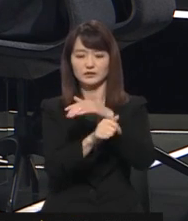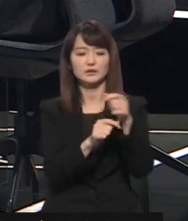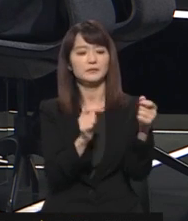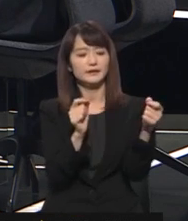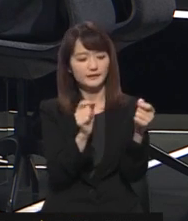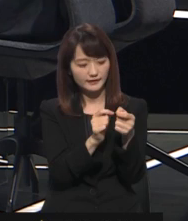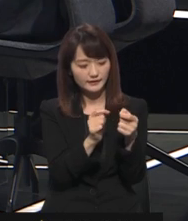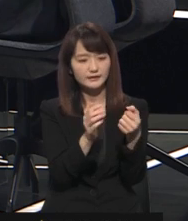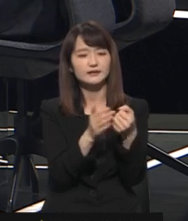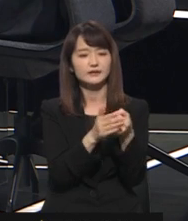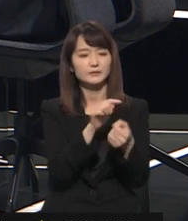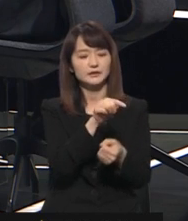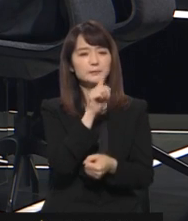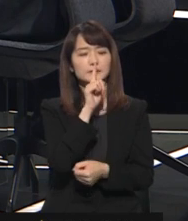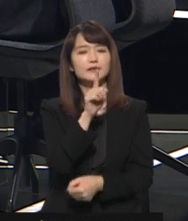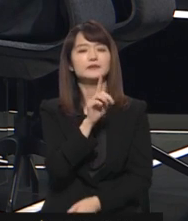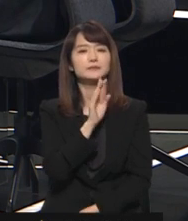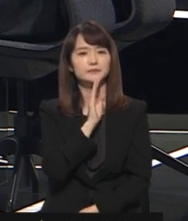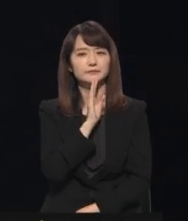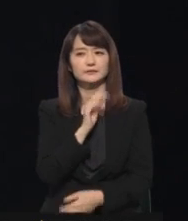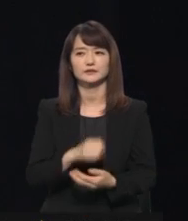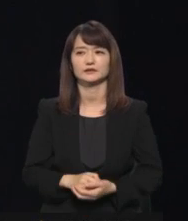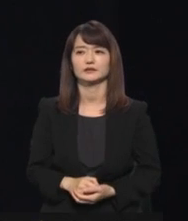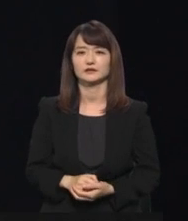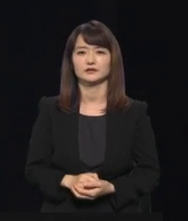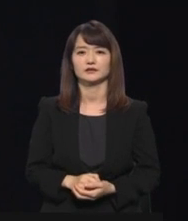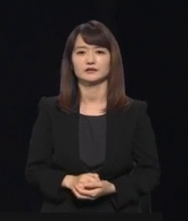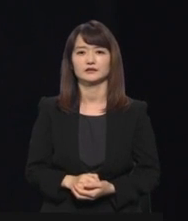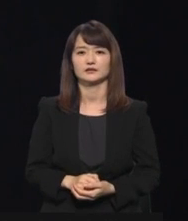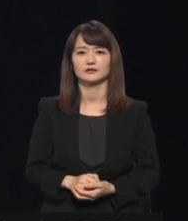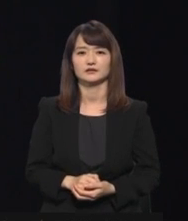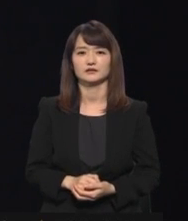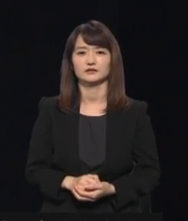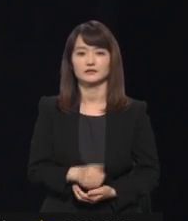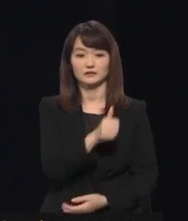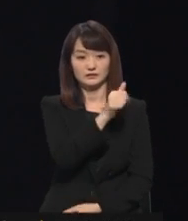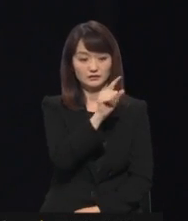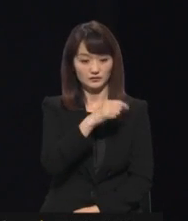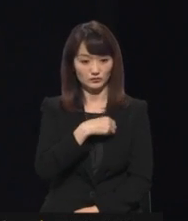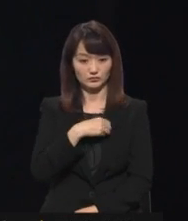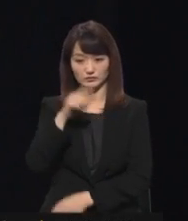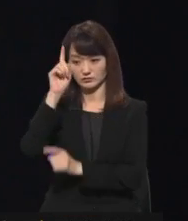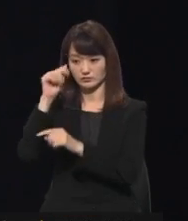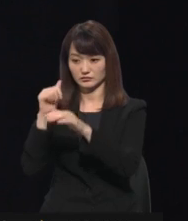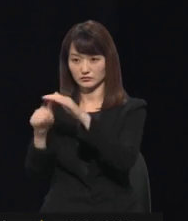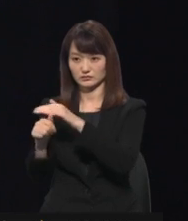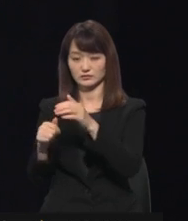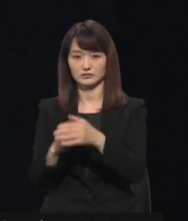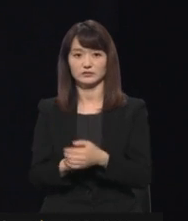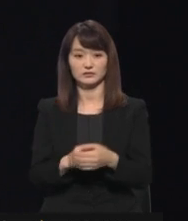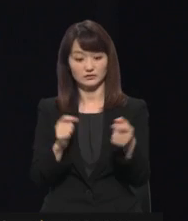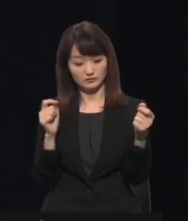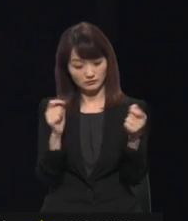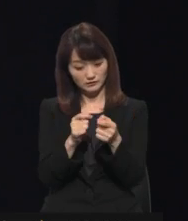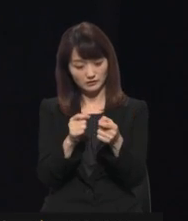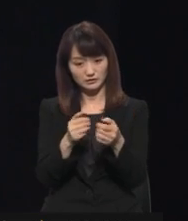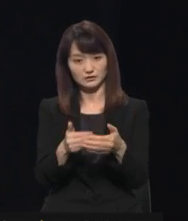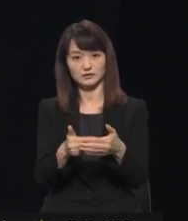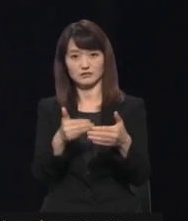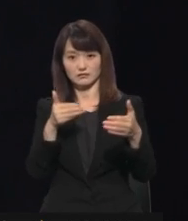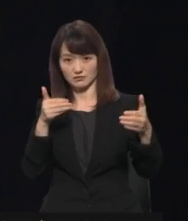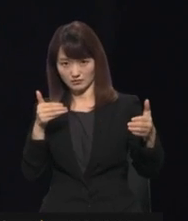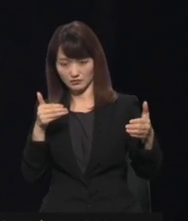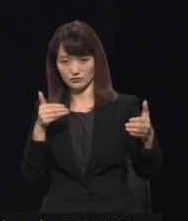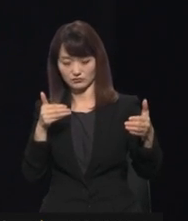복귀한 의원님은 이것은 거리두기 다 친한데 도 그렇게 하면 얘기하는 것은 이제 멀어지는 단계다 라고 해서 계시군요